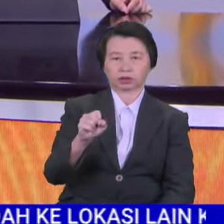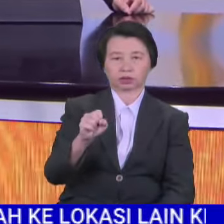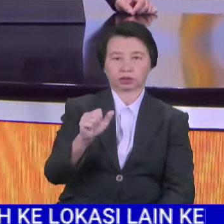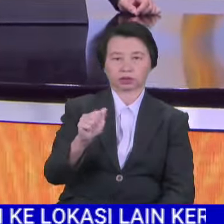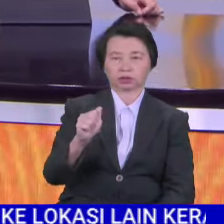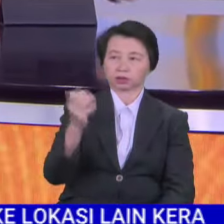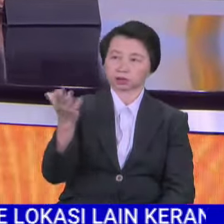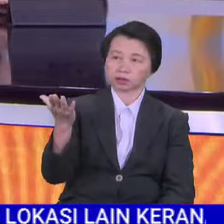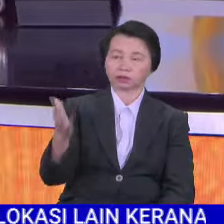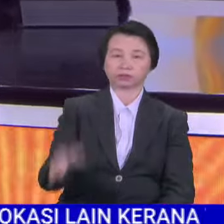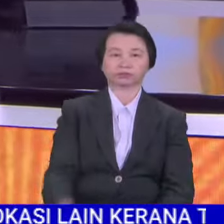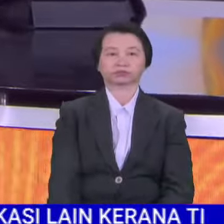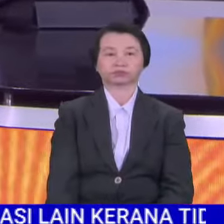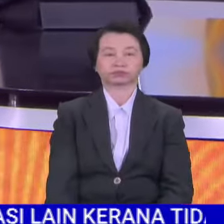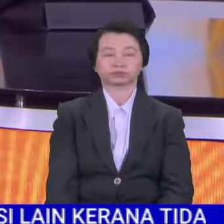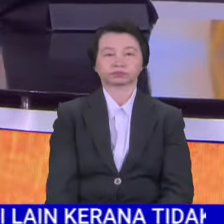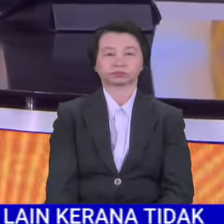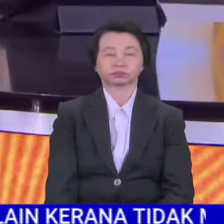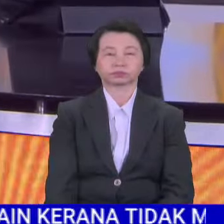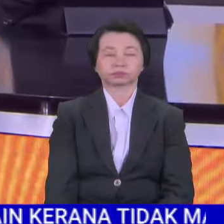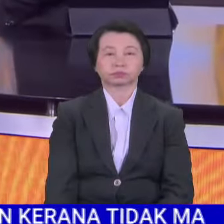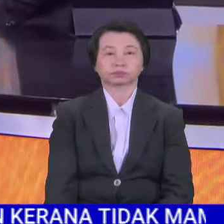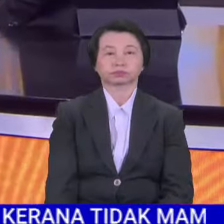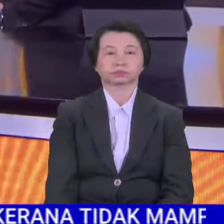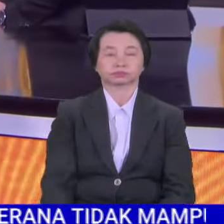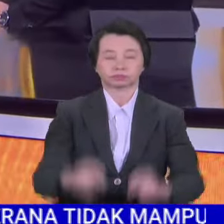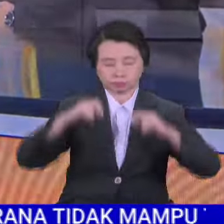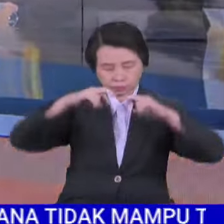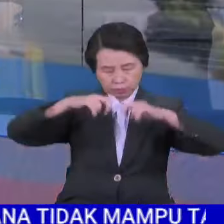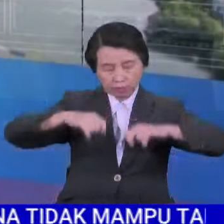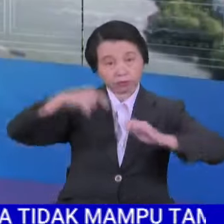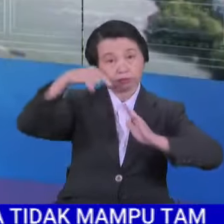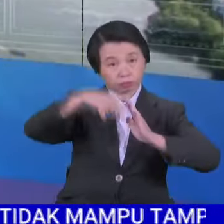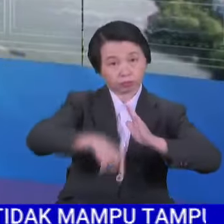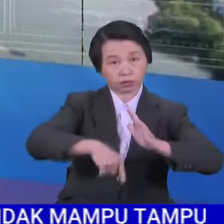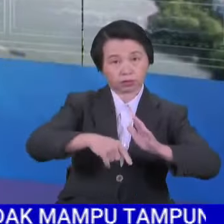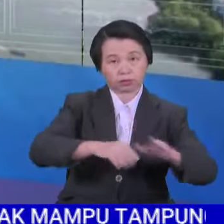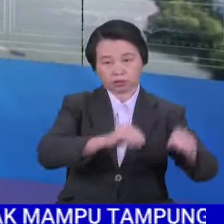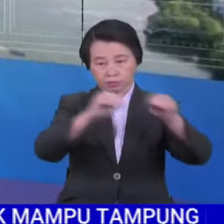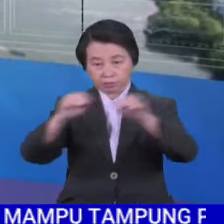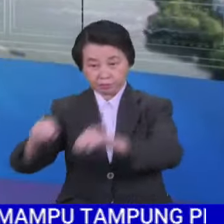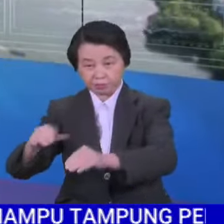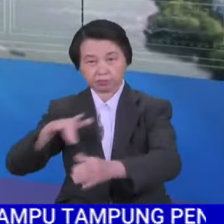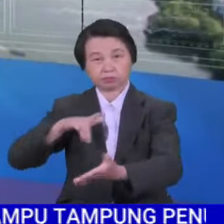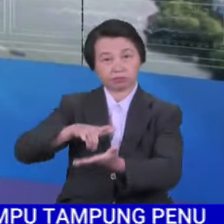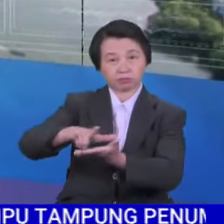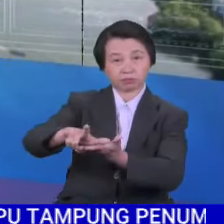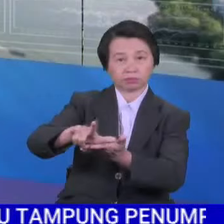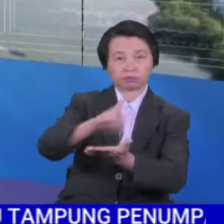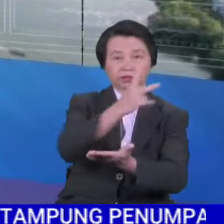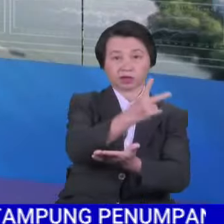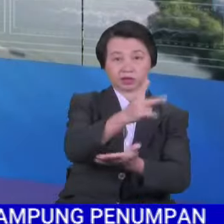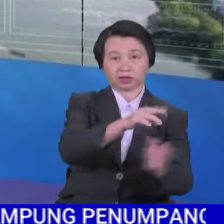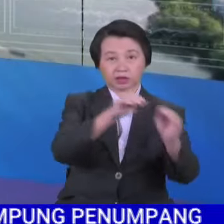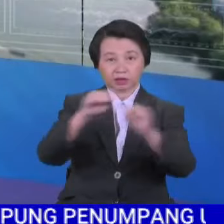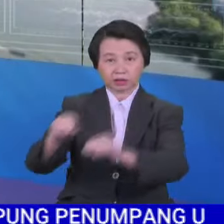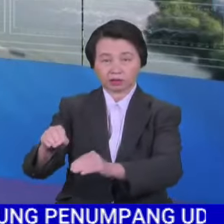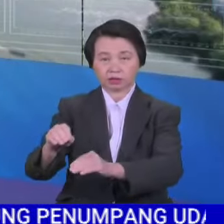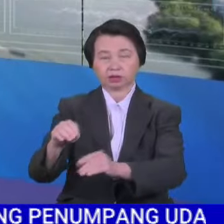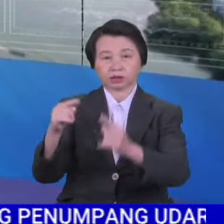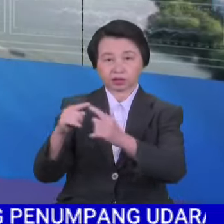hasilkan ya Alif kajian terperinci cadangan pemindahan lapangan terbang antarbangsa Kota Kinabalu